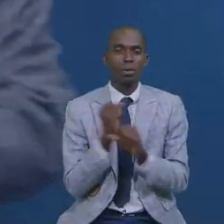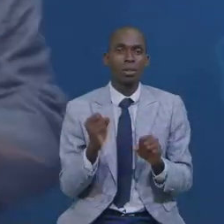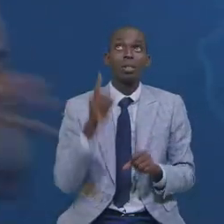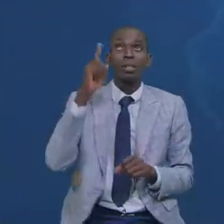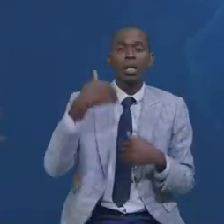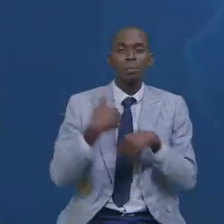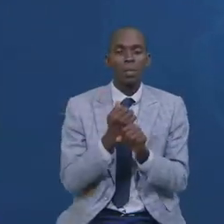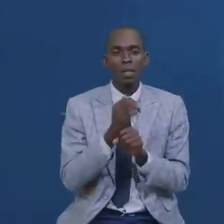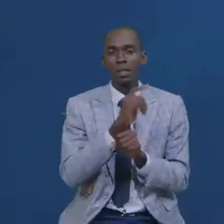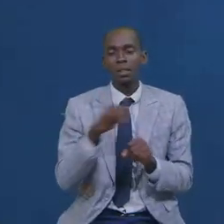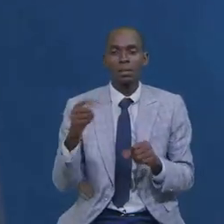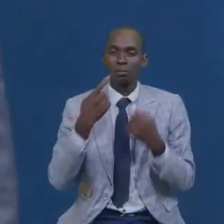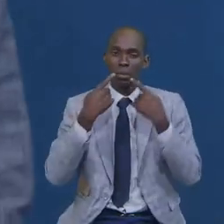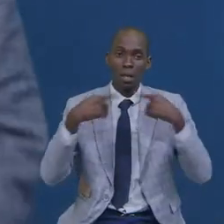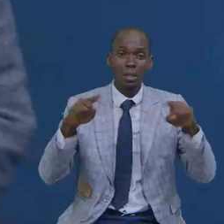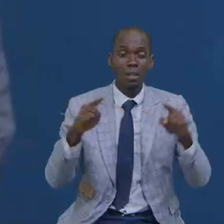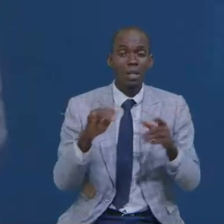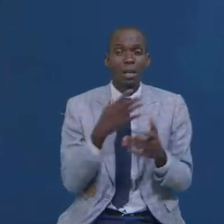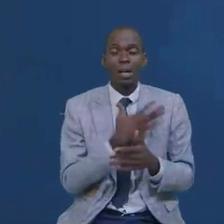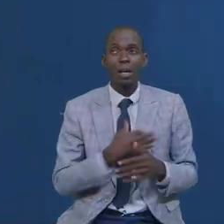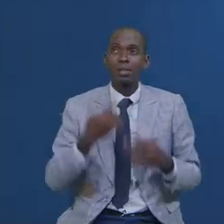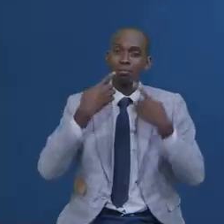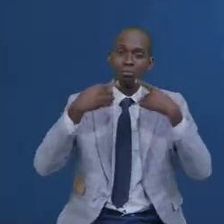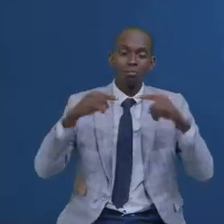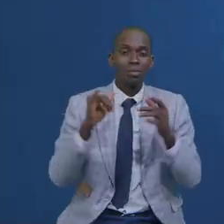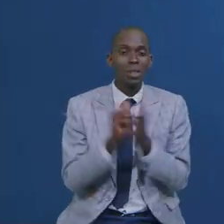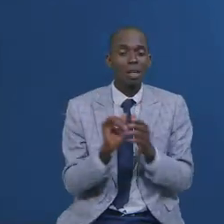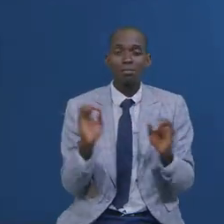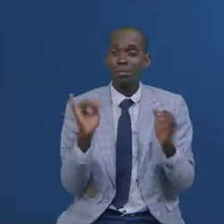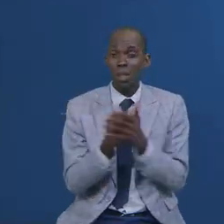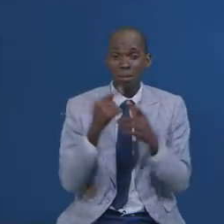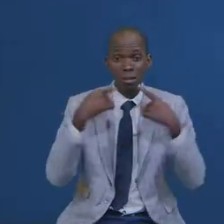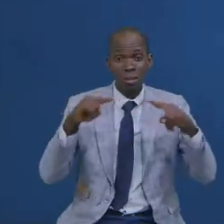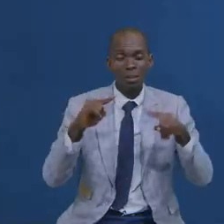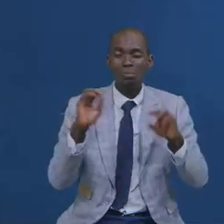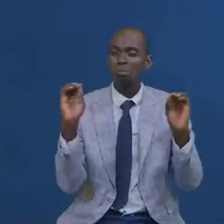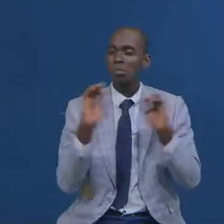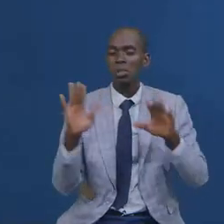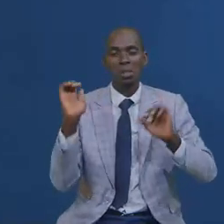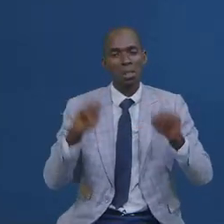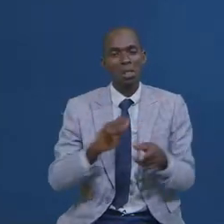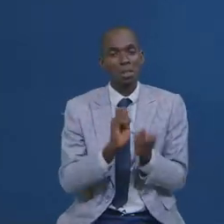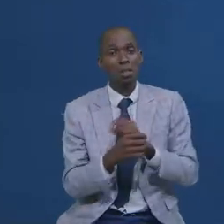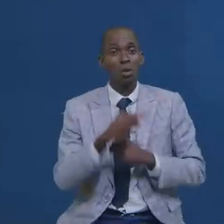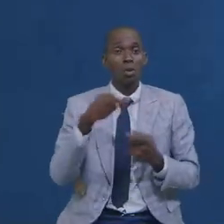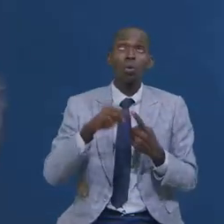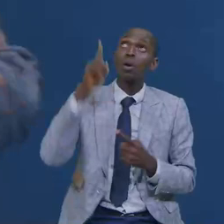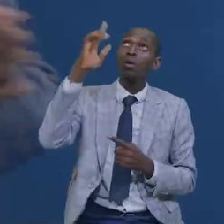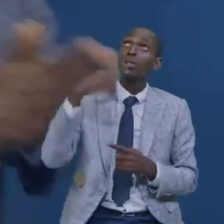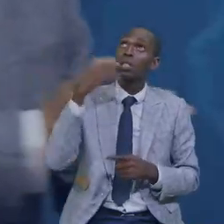il a fait décret et Il a décrété que rien ne peut changer cela et quand Dieu dit oui